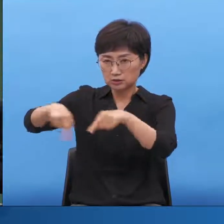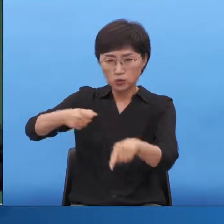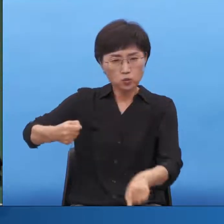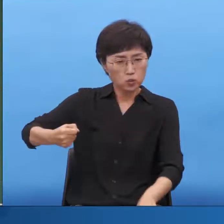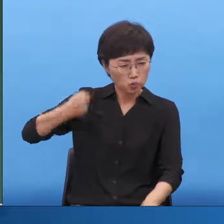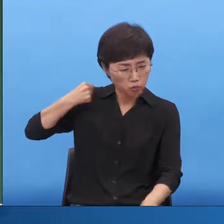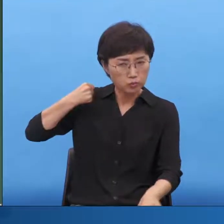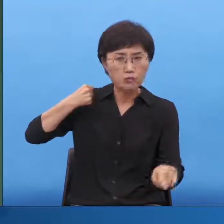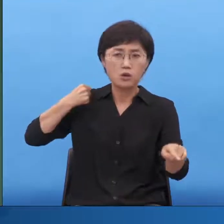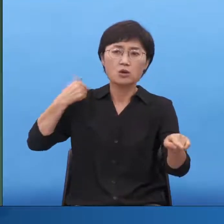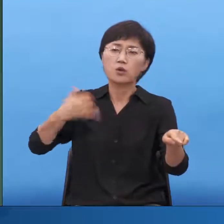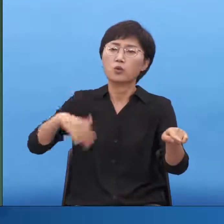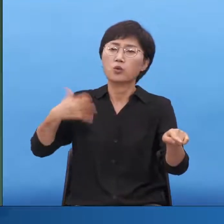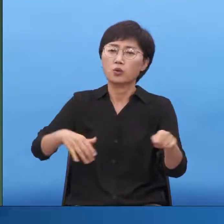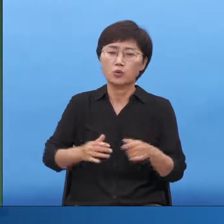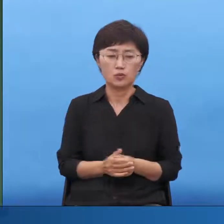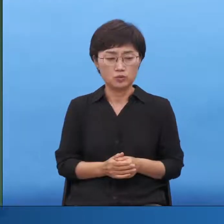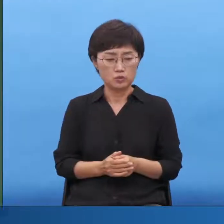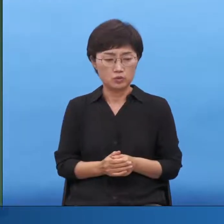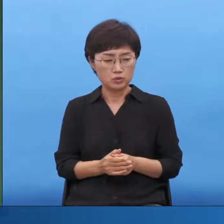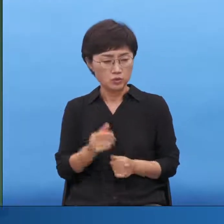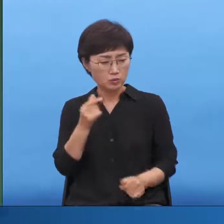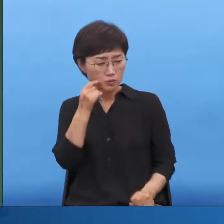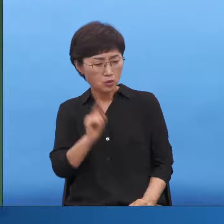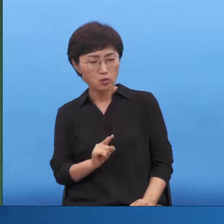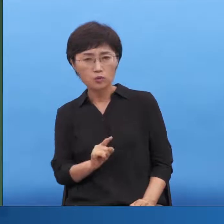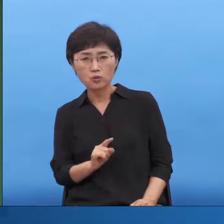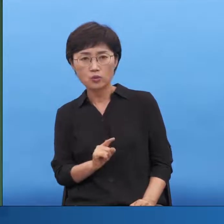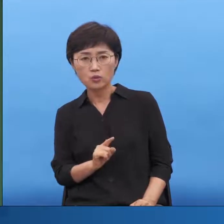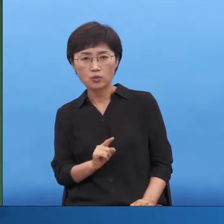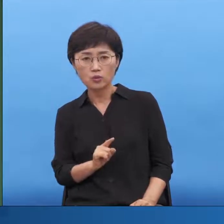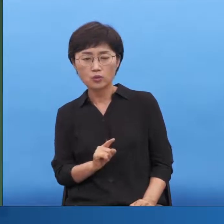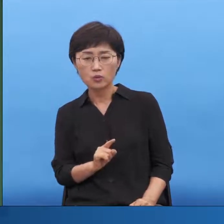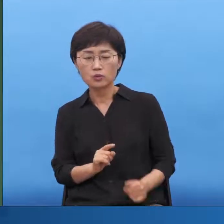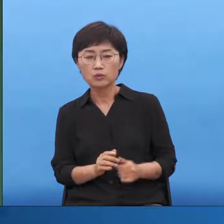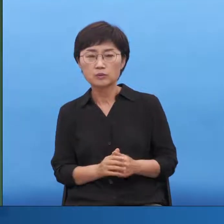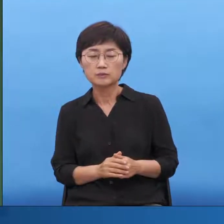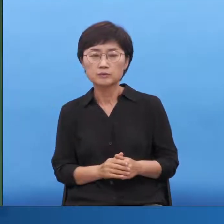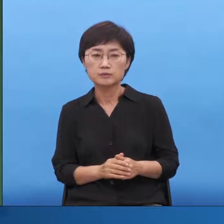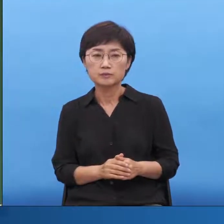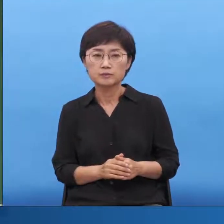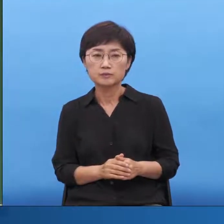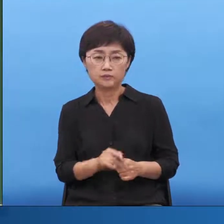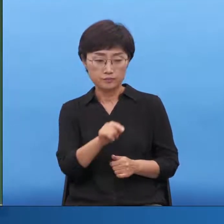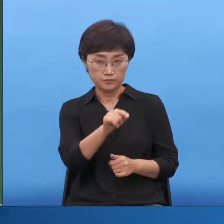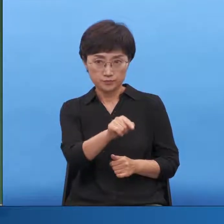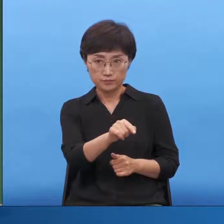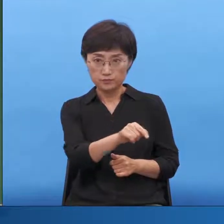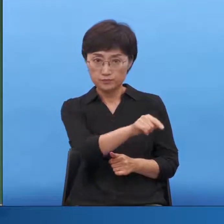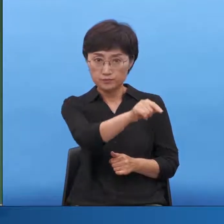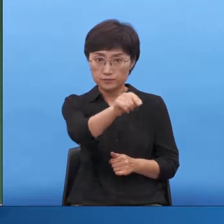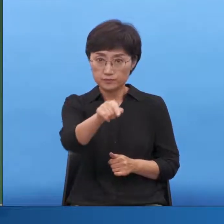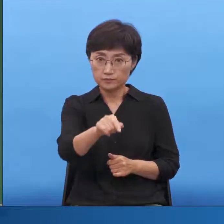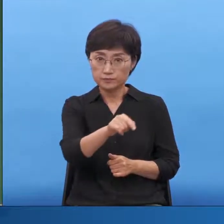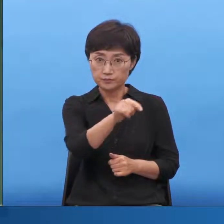而且在操控着237国家。 렘넌트들이 꼭 기억해야 됩니다. 렘넌트必须要切记。 여기에